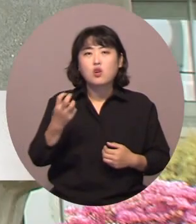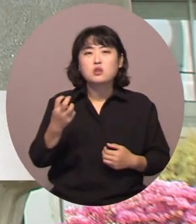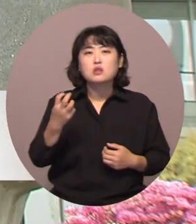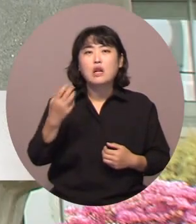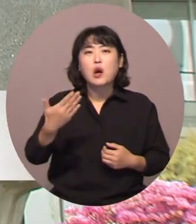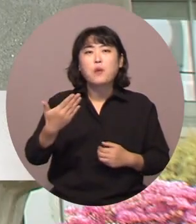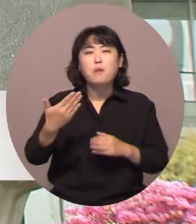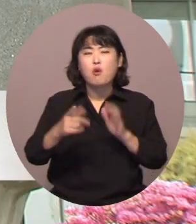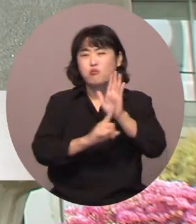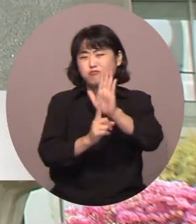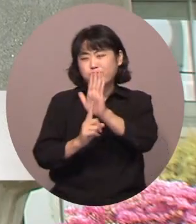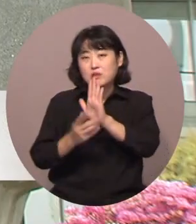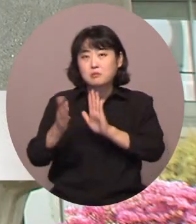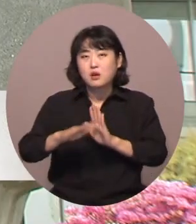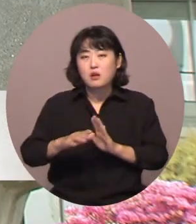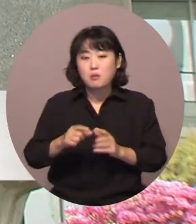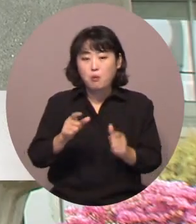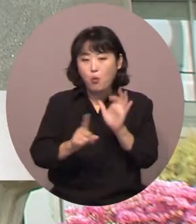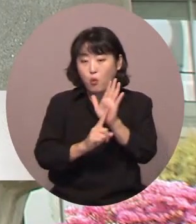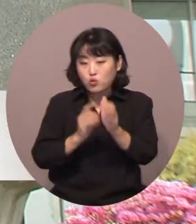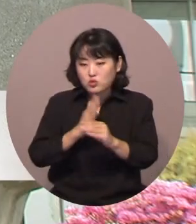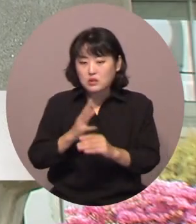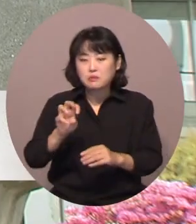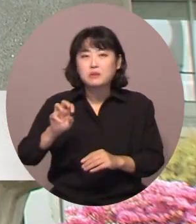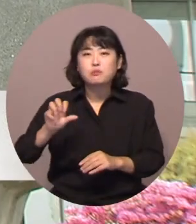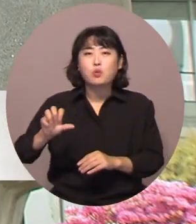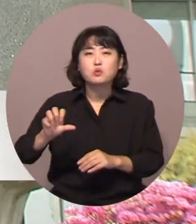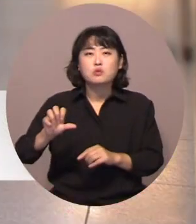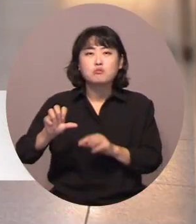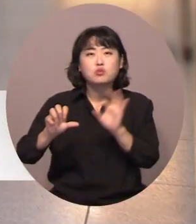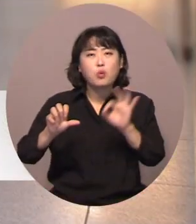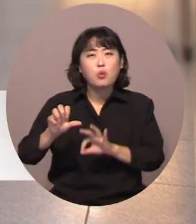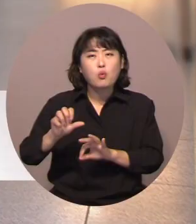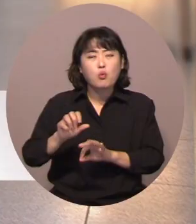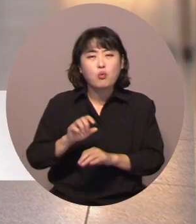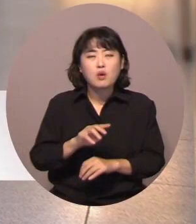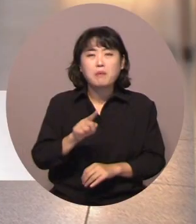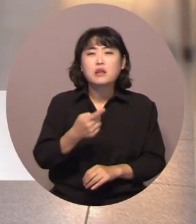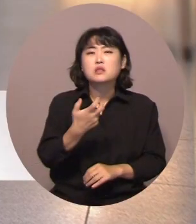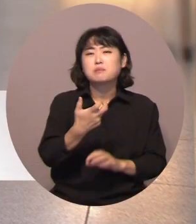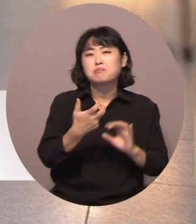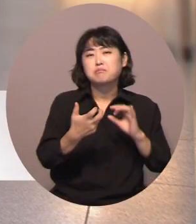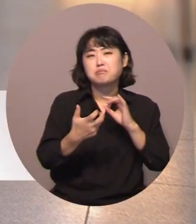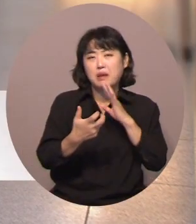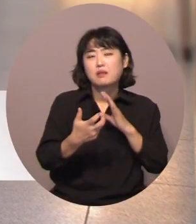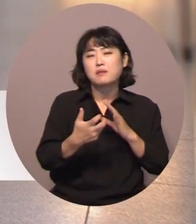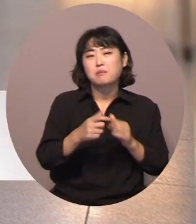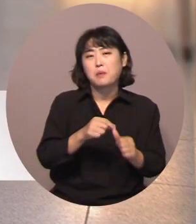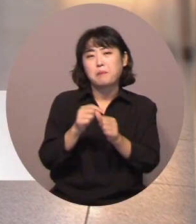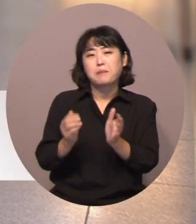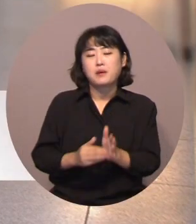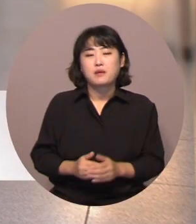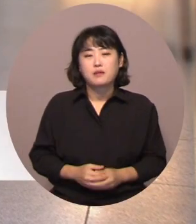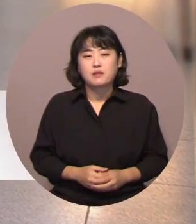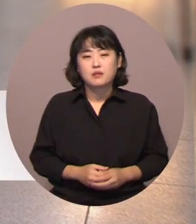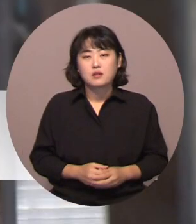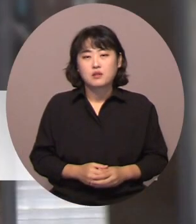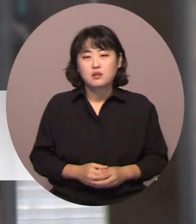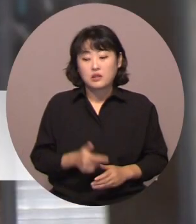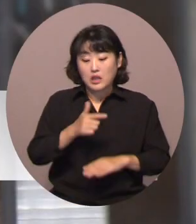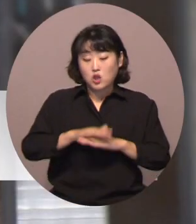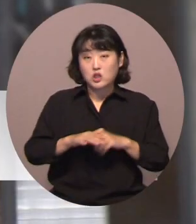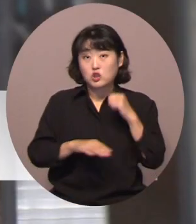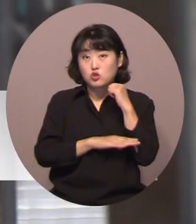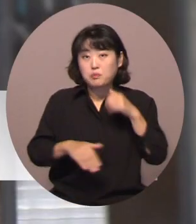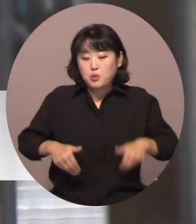공고를 냈지만 모집 인원의 36.5% 10명만 채용됐습니다 충남대병원 봉 본원